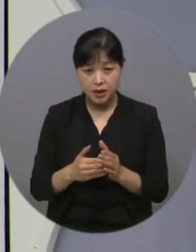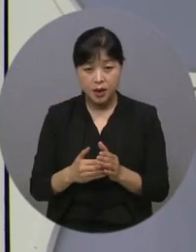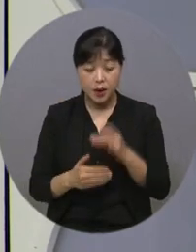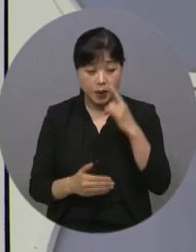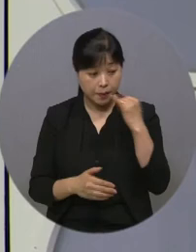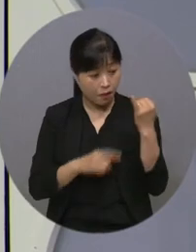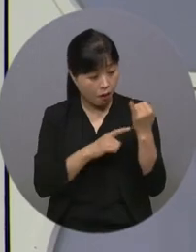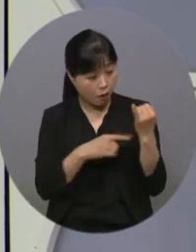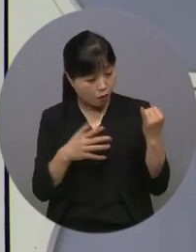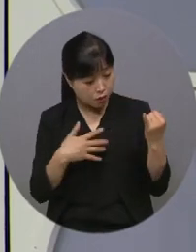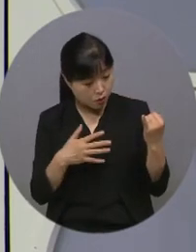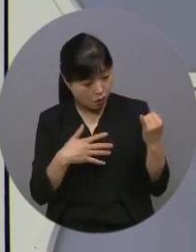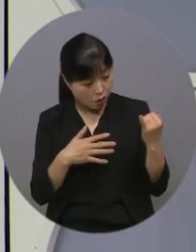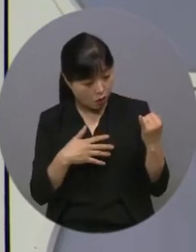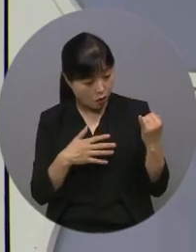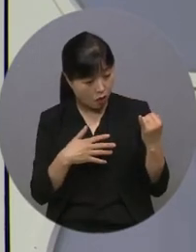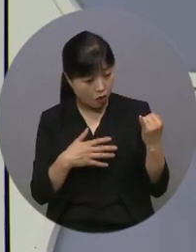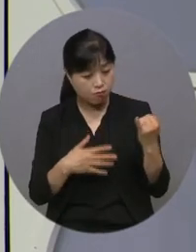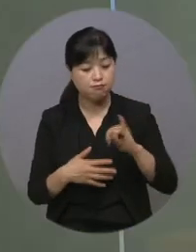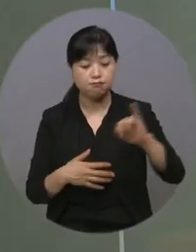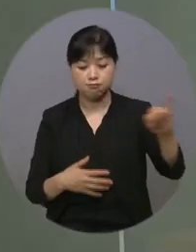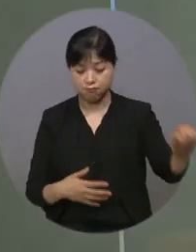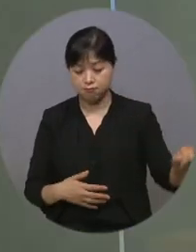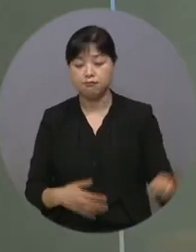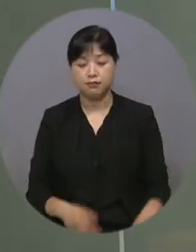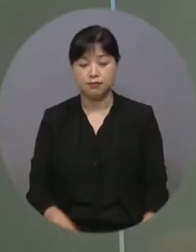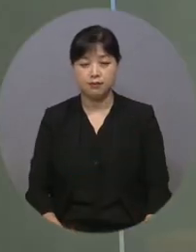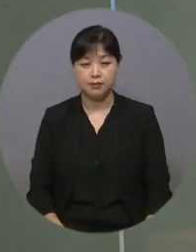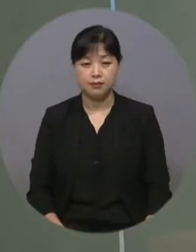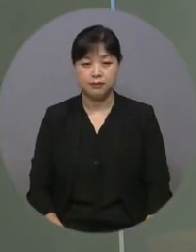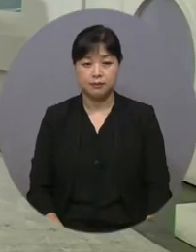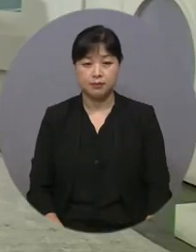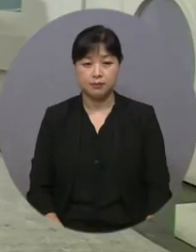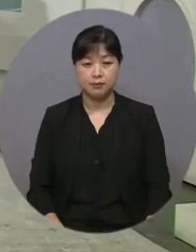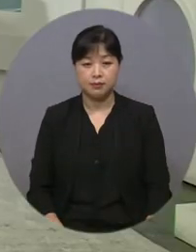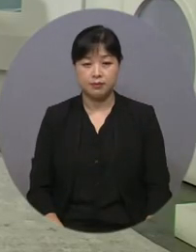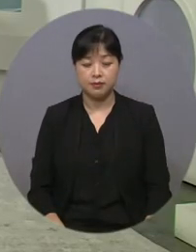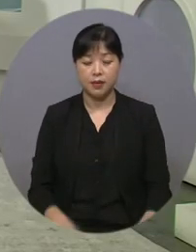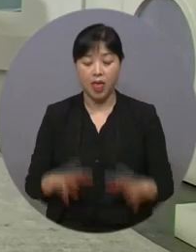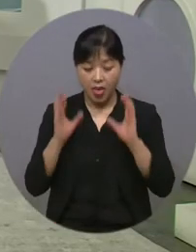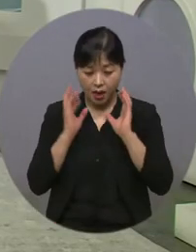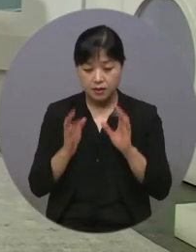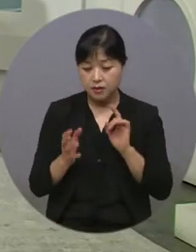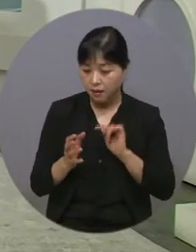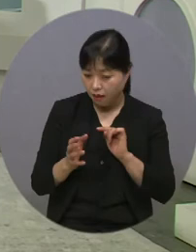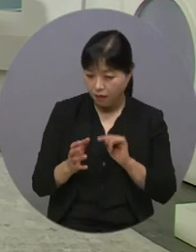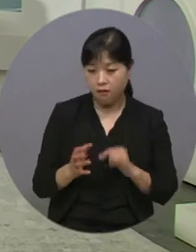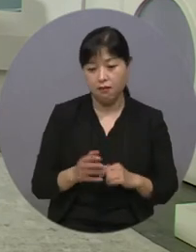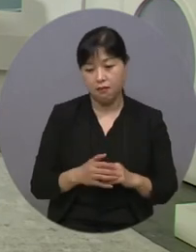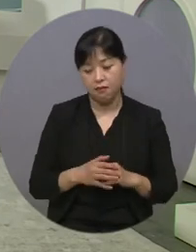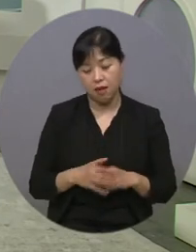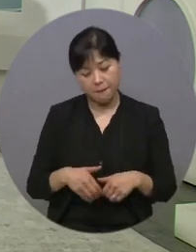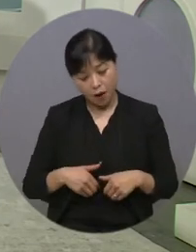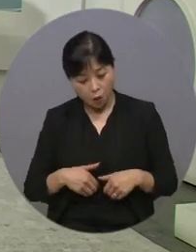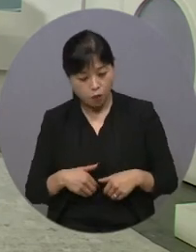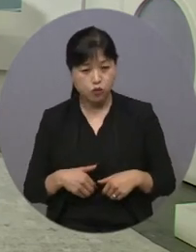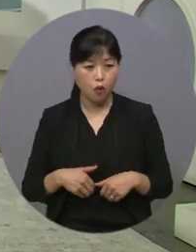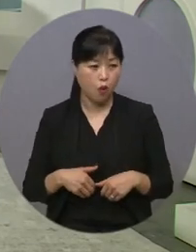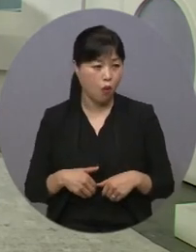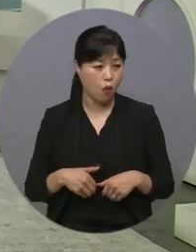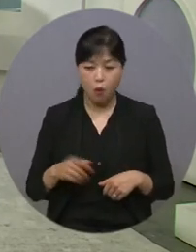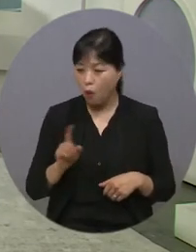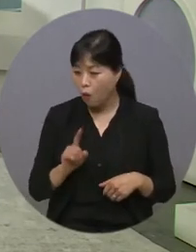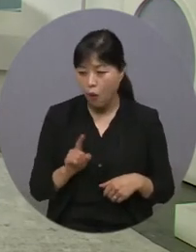엄마가 없어 보는 거예요. 그러면은 얘가 배는 고프고